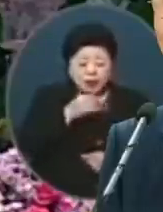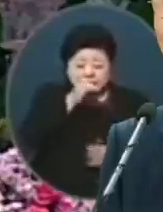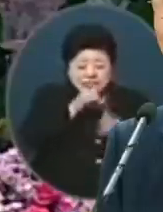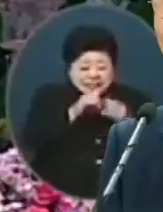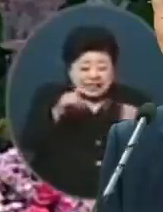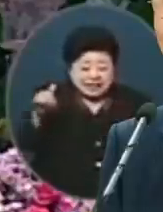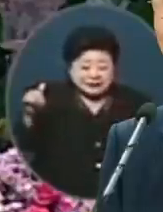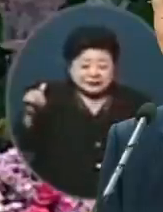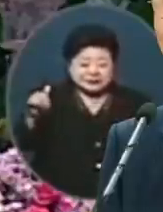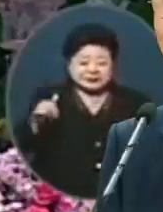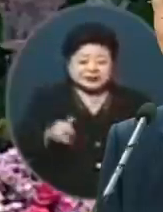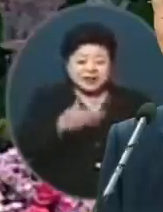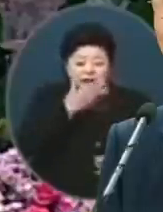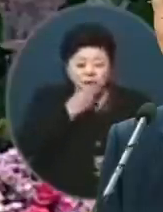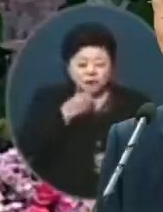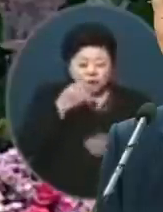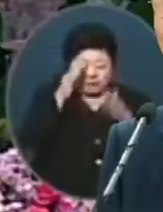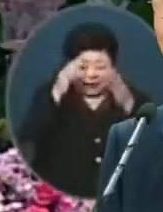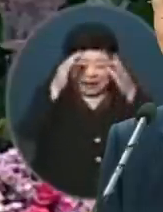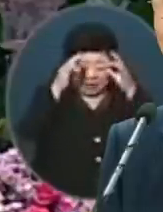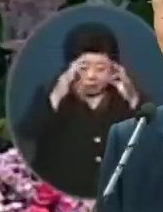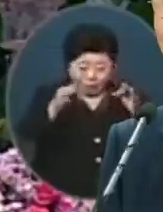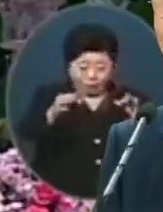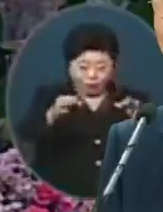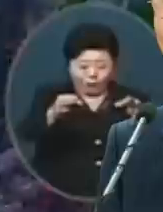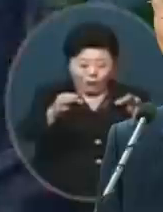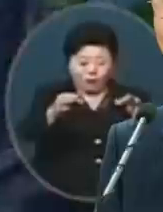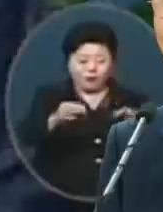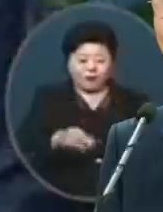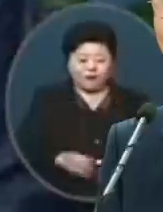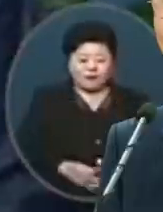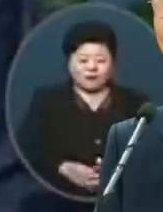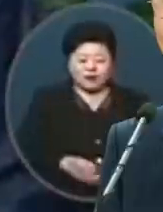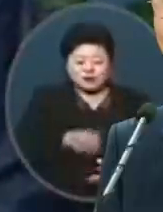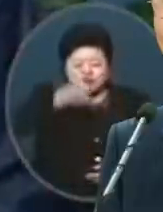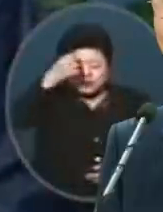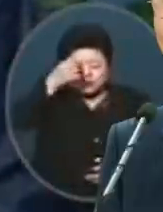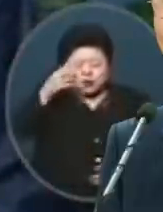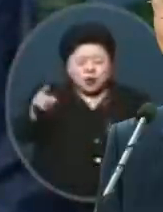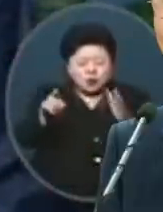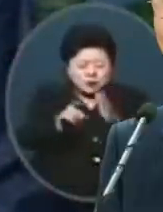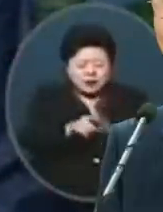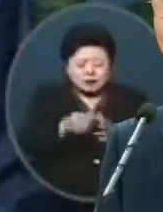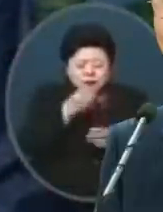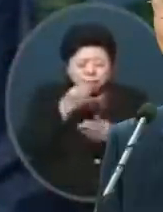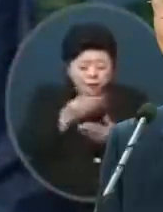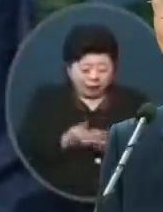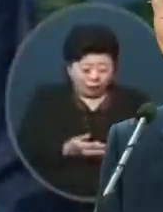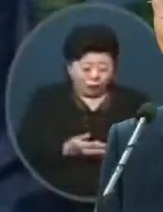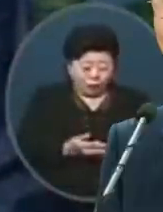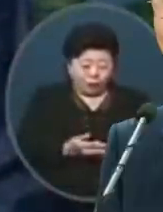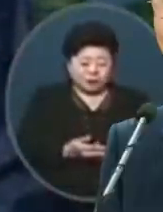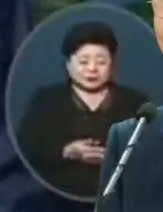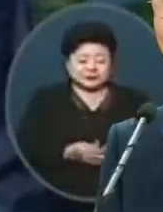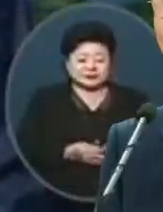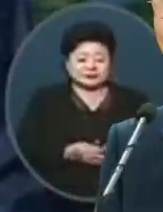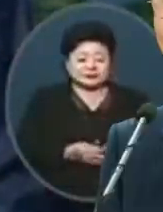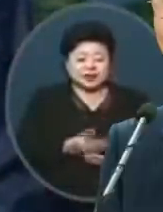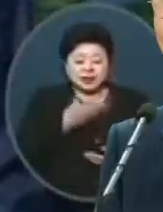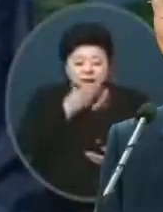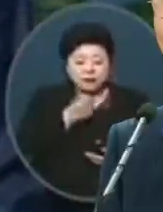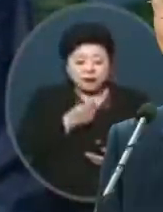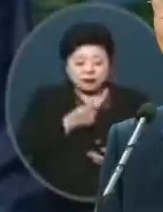있는 사람은 복을 바라보고 꿈꾸며 믿음으로 복을 받아들이고